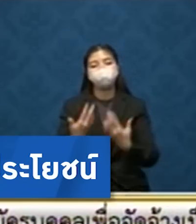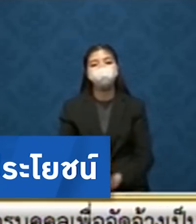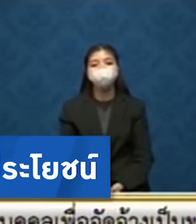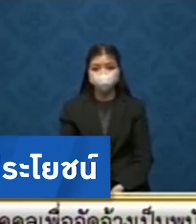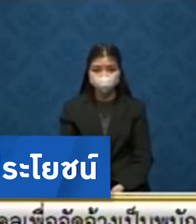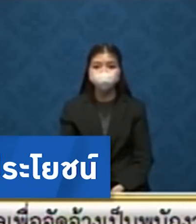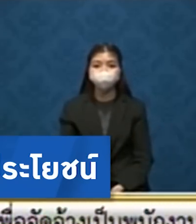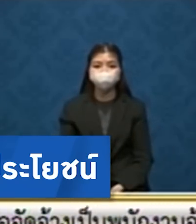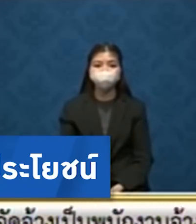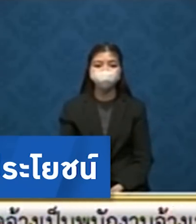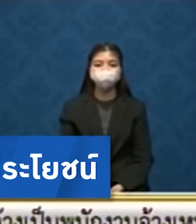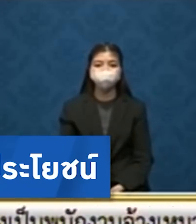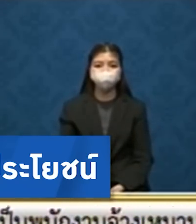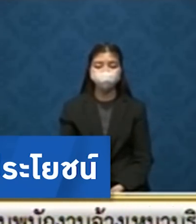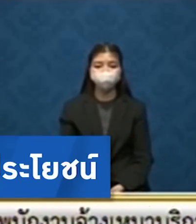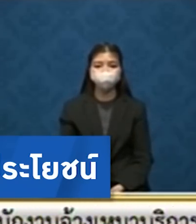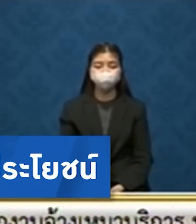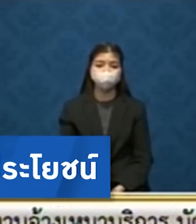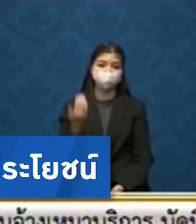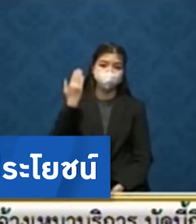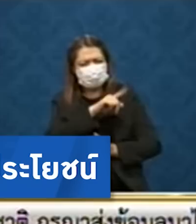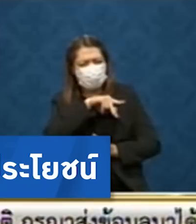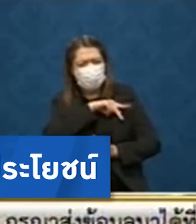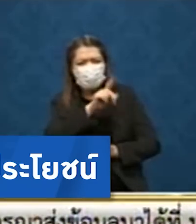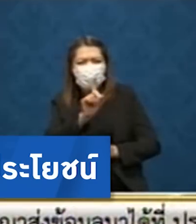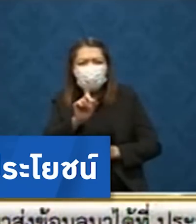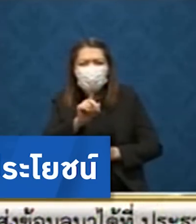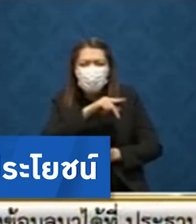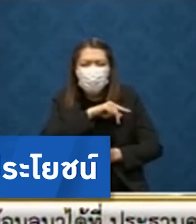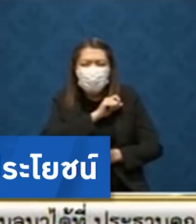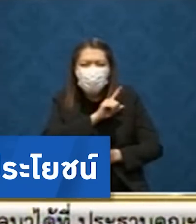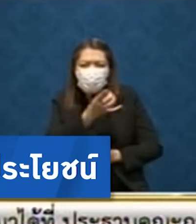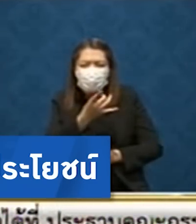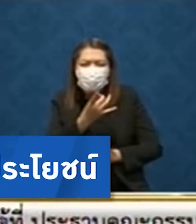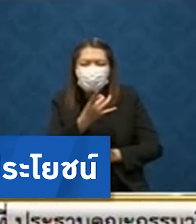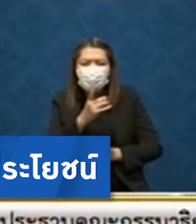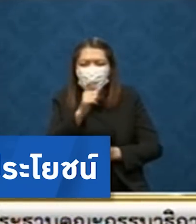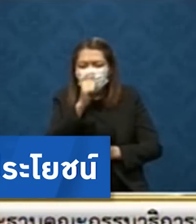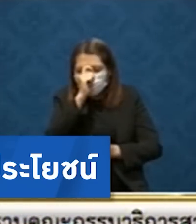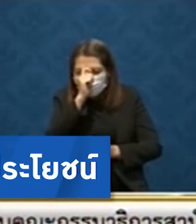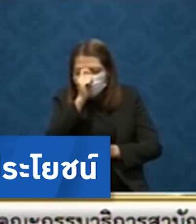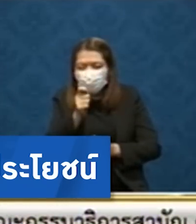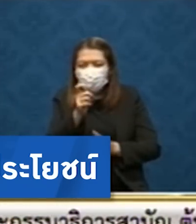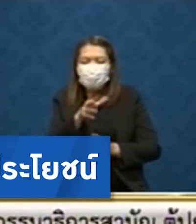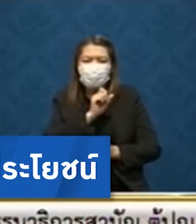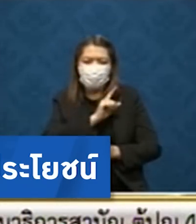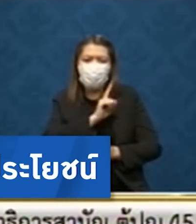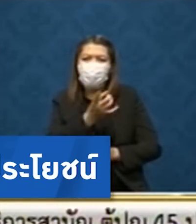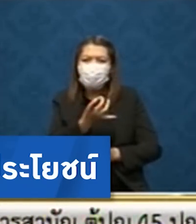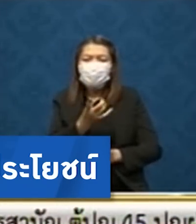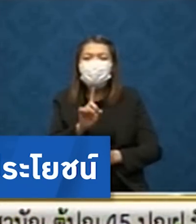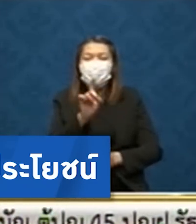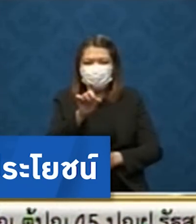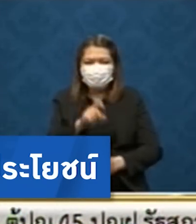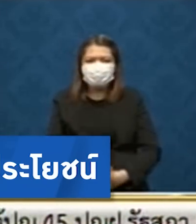เตชะธีรวัฒน์เนี่ยครับมีการตีแผ่พลเอกประยุทธ์นั้นมีความเชื่อมโยงกับอธิบดีที่ถูกจับนะครับข้อหารับสินบนซึ่งเป็น